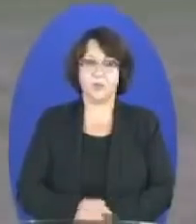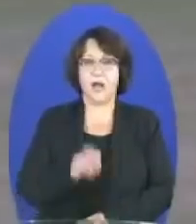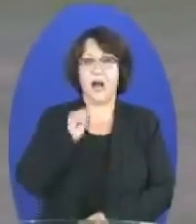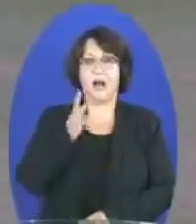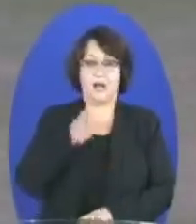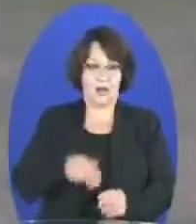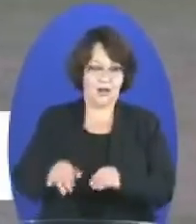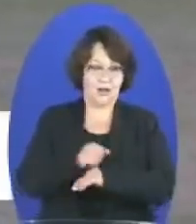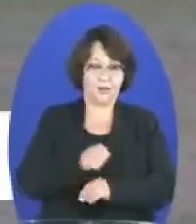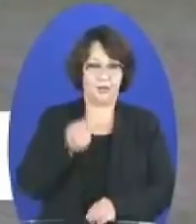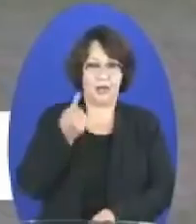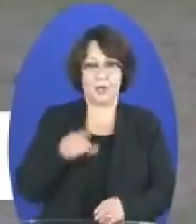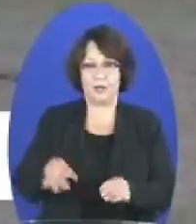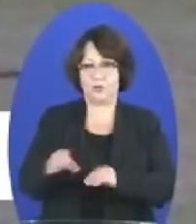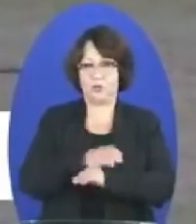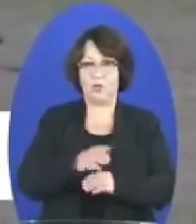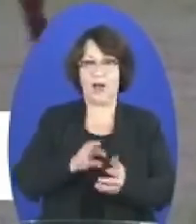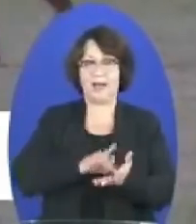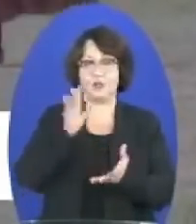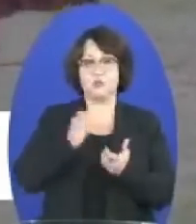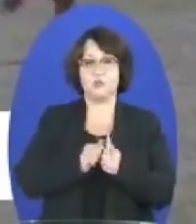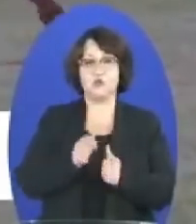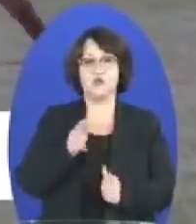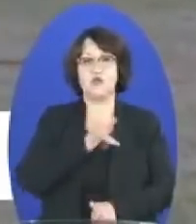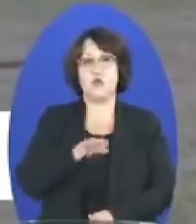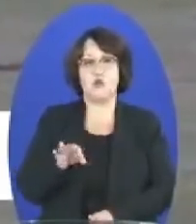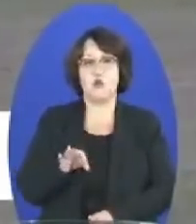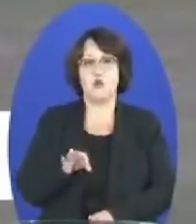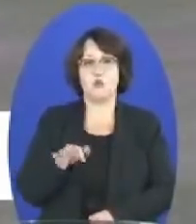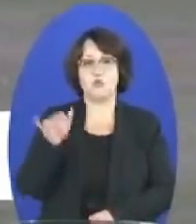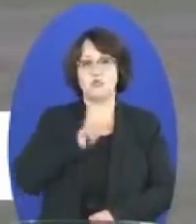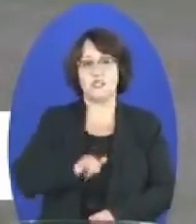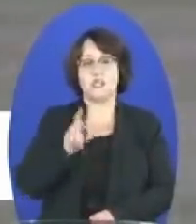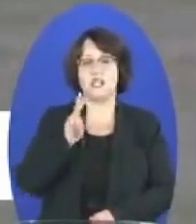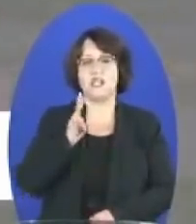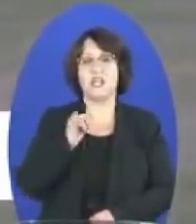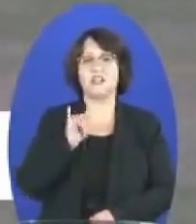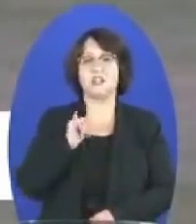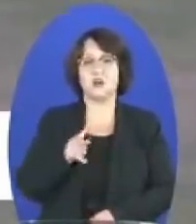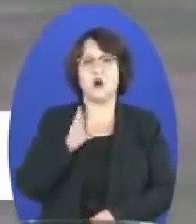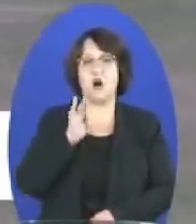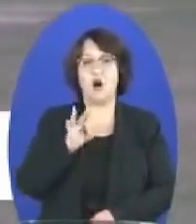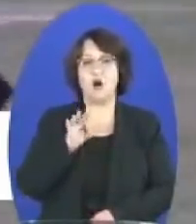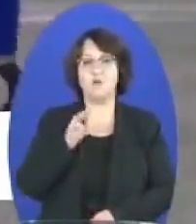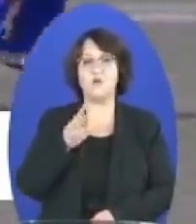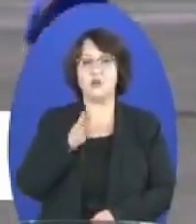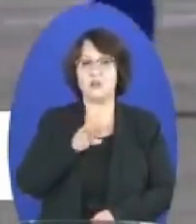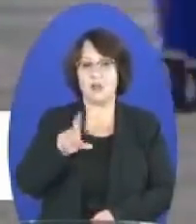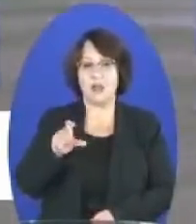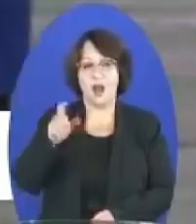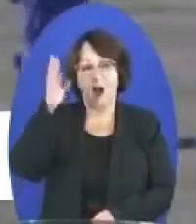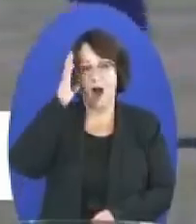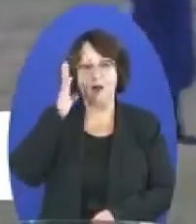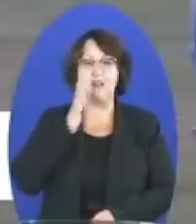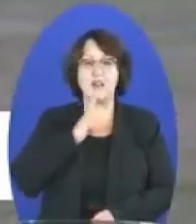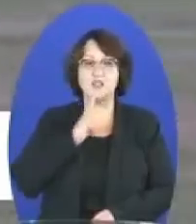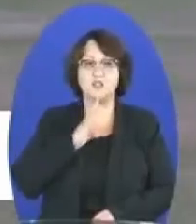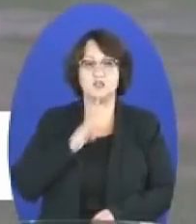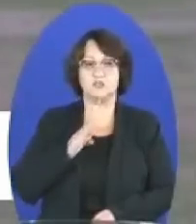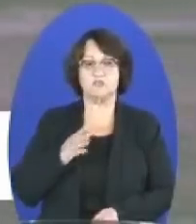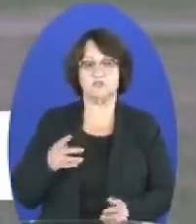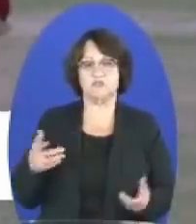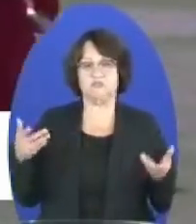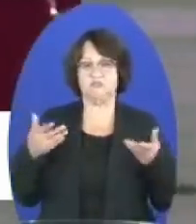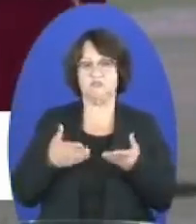Архангай аймгийн Хайрхан сумын харьяа алтар спорт хороо бүхэлэх дивизионы бүх улсын начин Оюун Баатрын мөнхөрд нь аав ээж хоёр талаас бүхэн удамтай юм